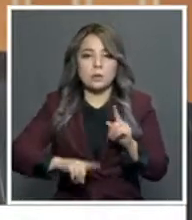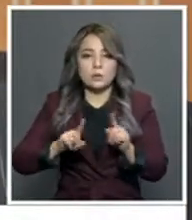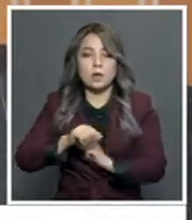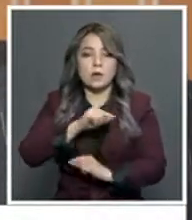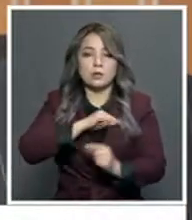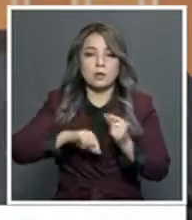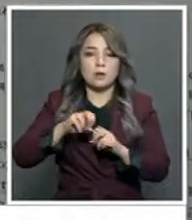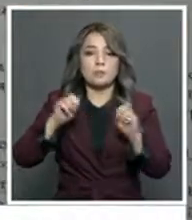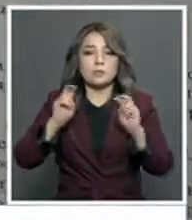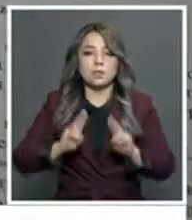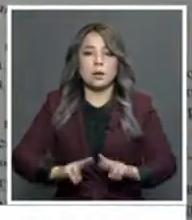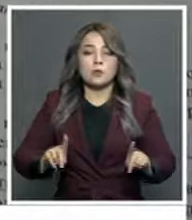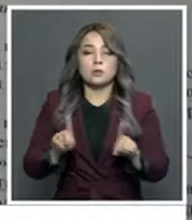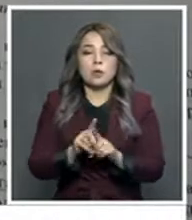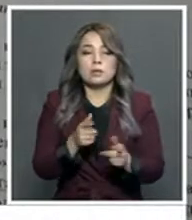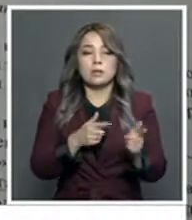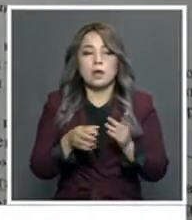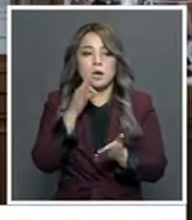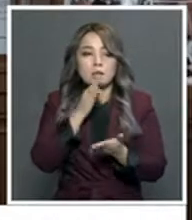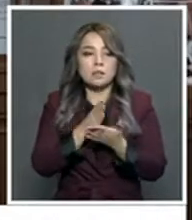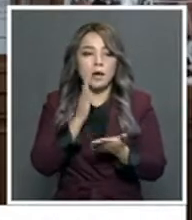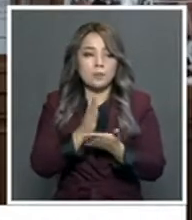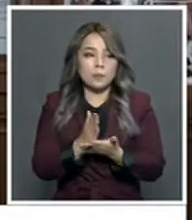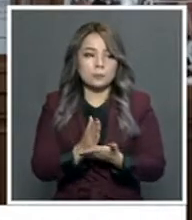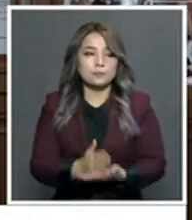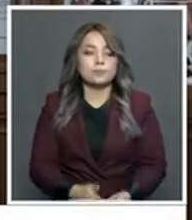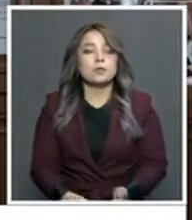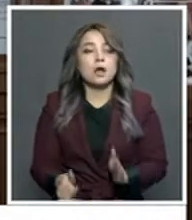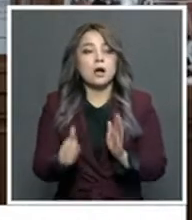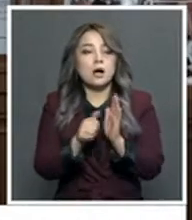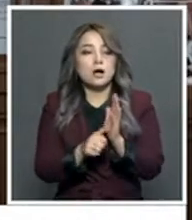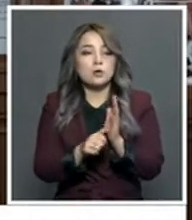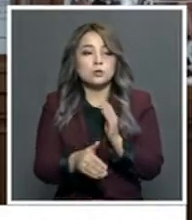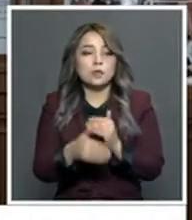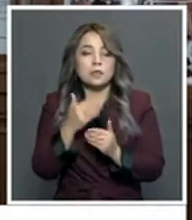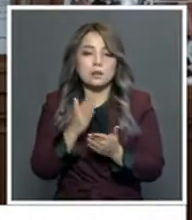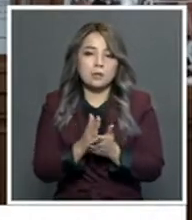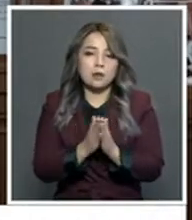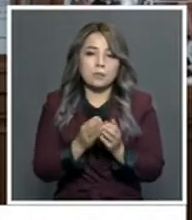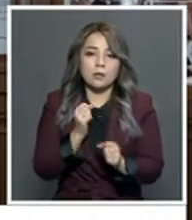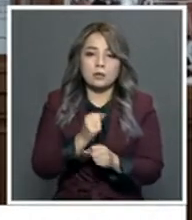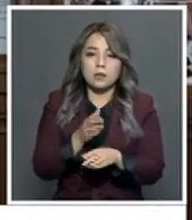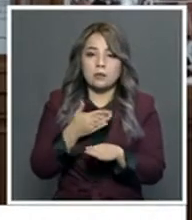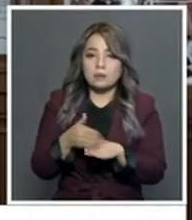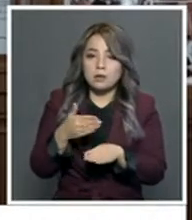кәсіби мамандар дайындау мәселесін қолға алды. 600-ден астам кадр шығардым.